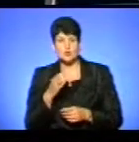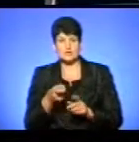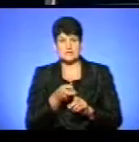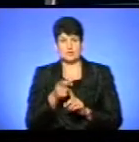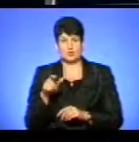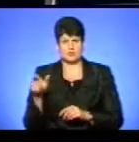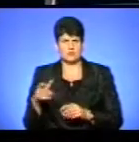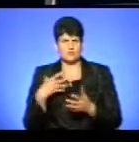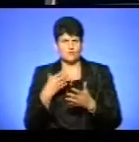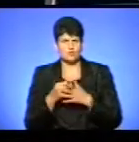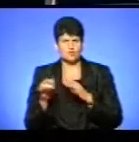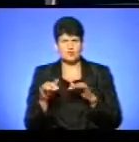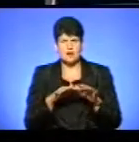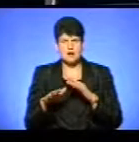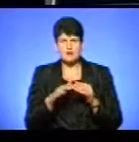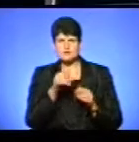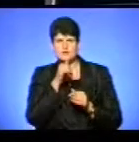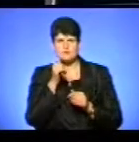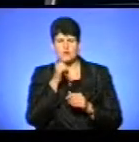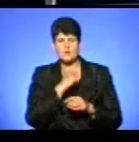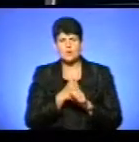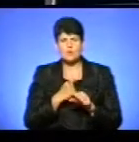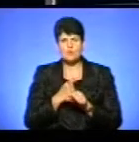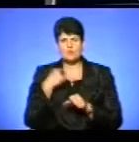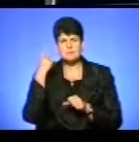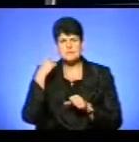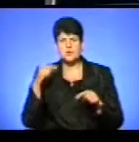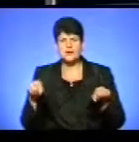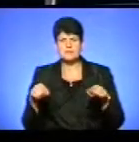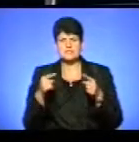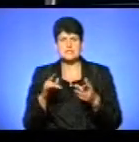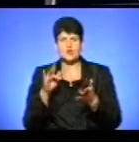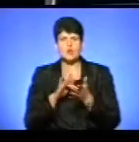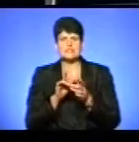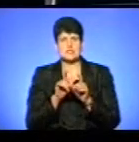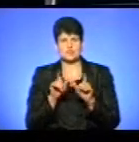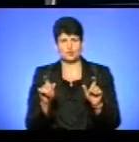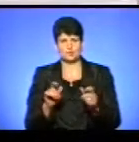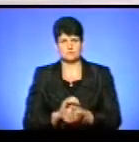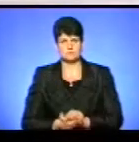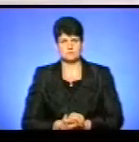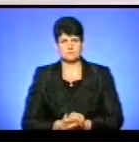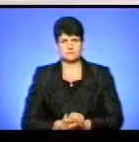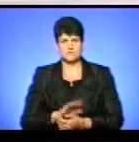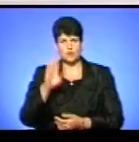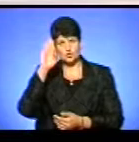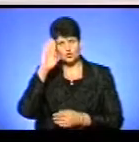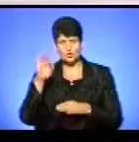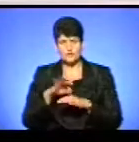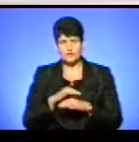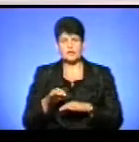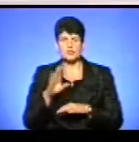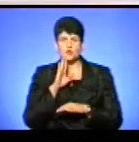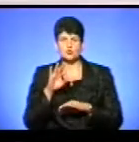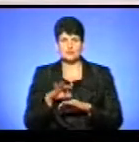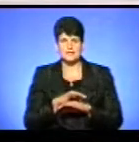Свою псевдодіяльність вони приховували роботою психореабілітаційного центру. Чоловік та дружина – мешканці